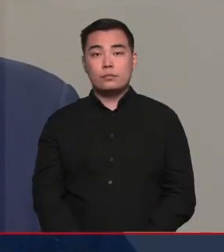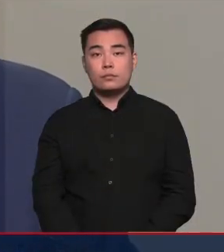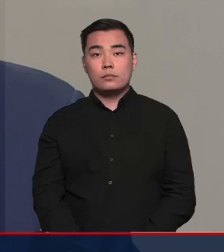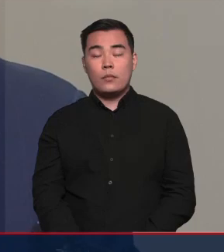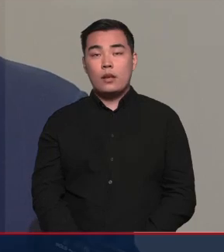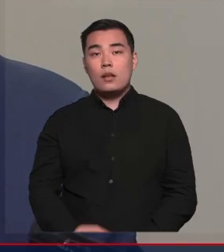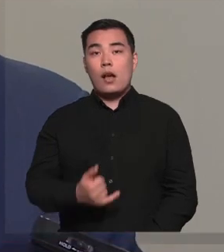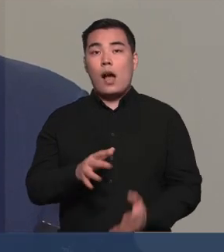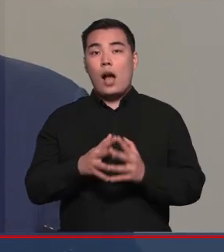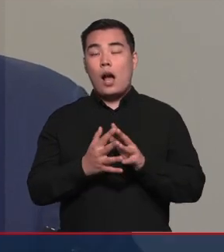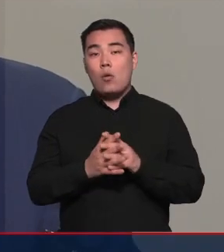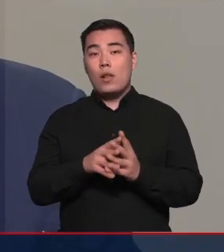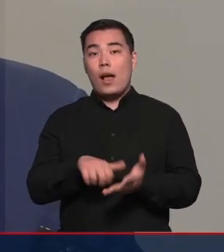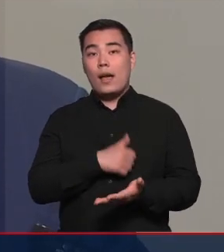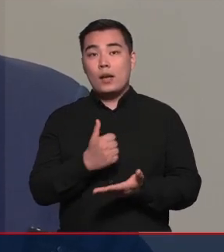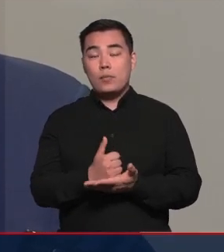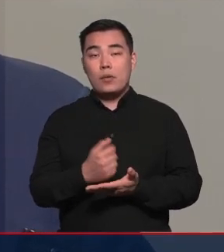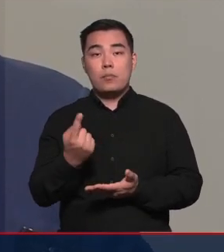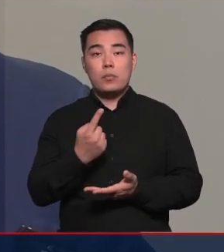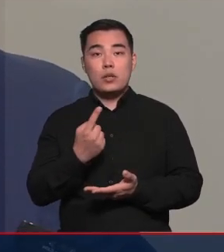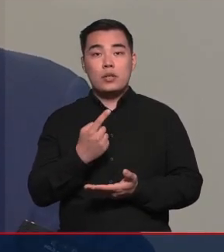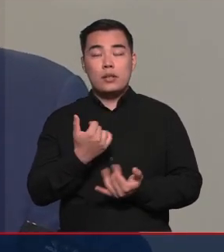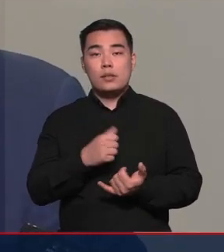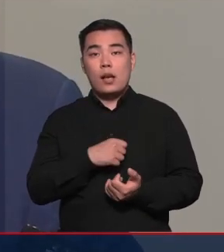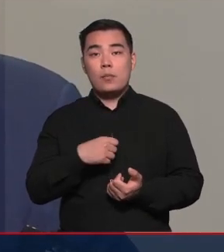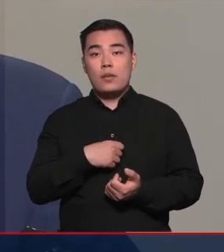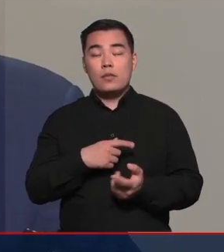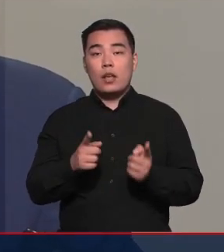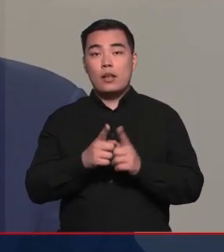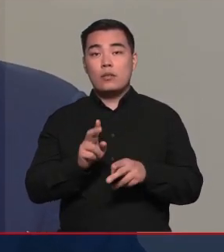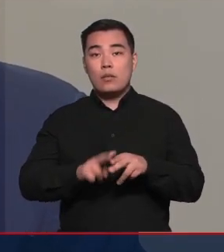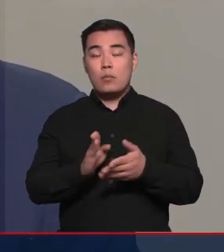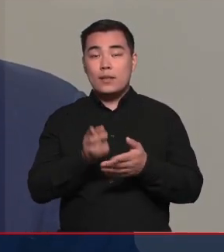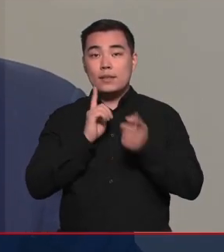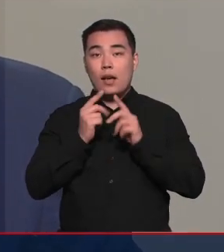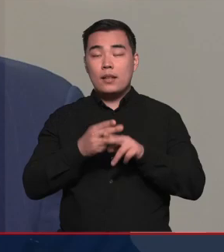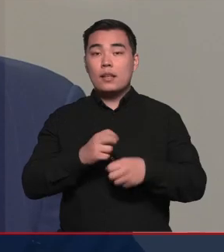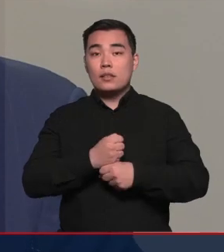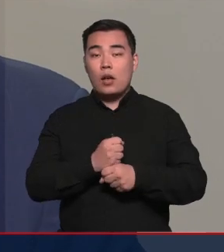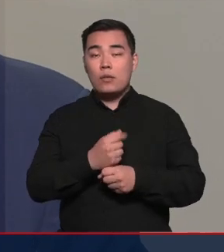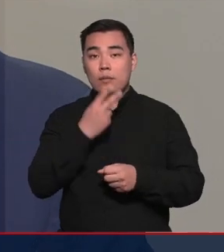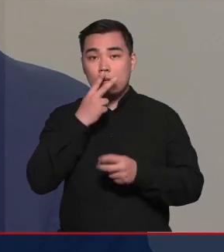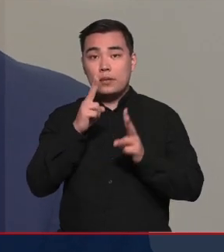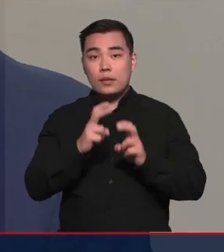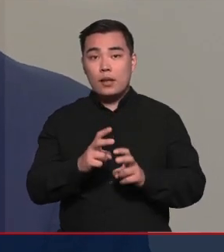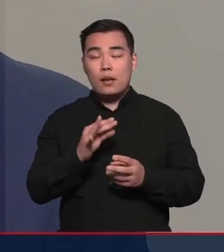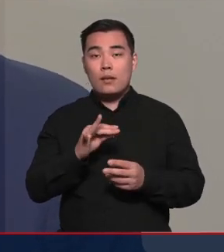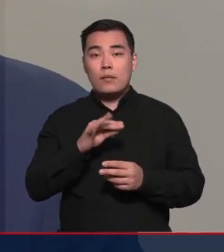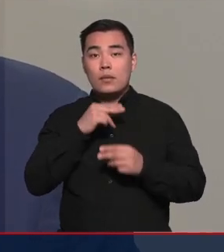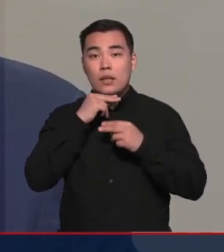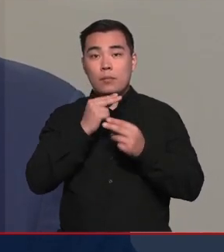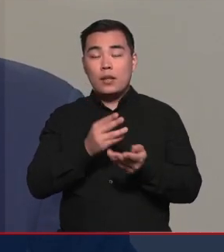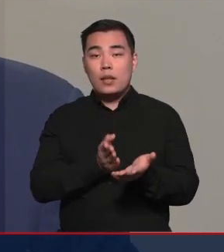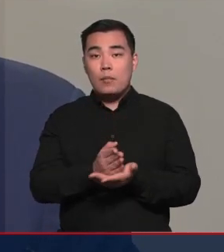Келер жылы ауыл әкімдерінің бірінші кезеңі аяқталады сайлау. Бұл да ғалымдардың, мына зерттеушілердің назар аударатын